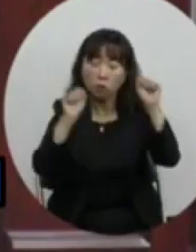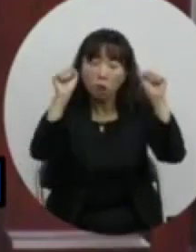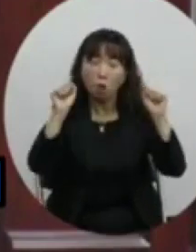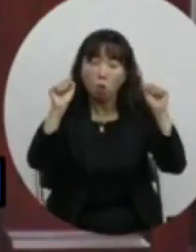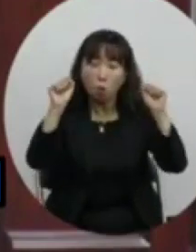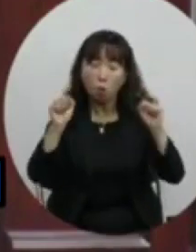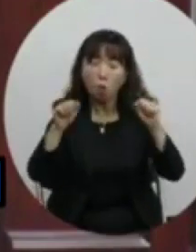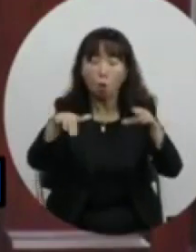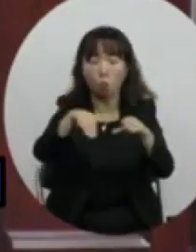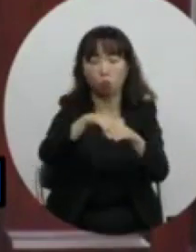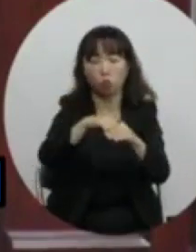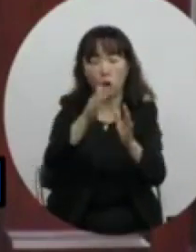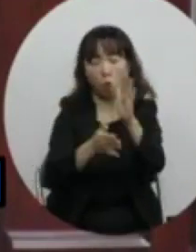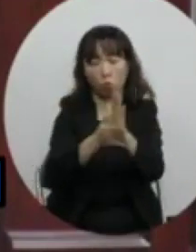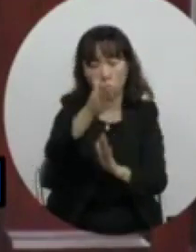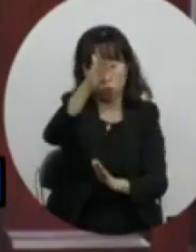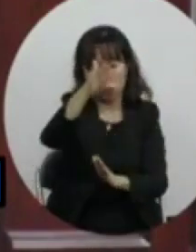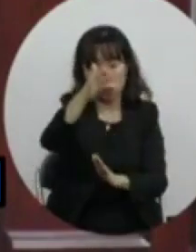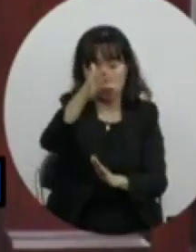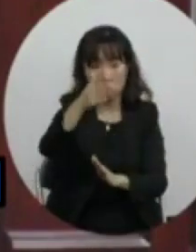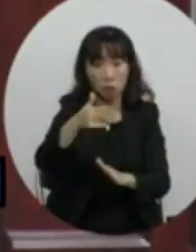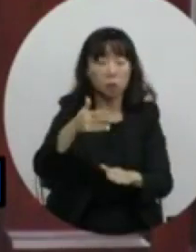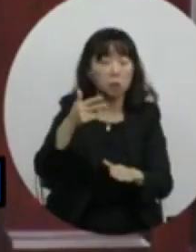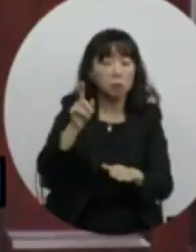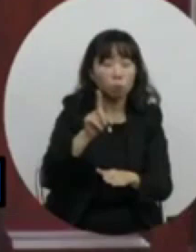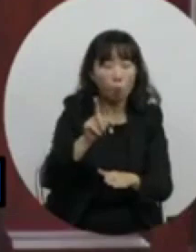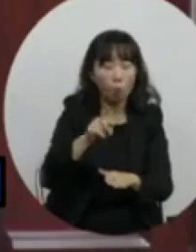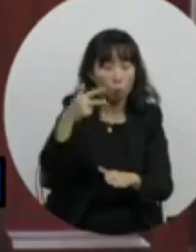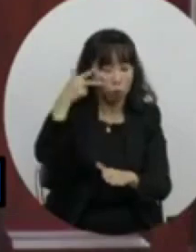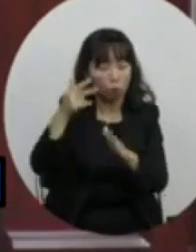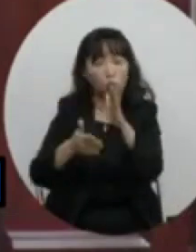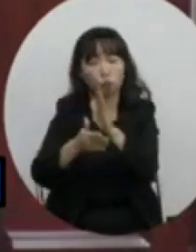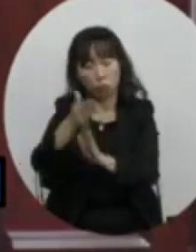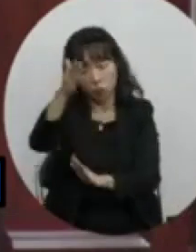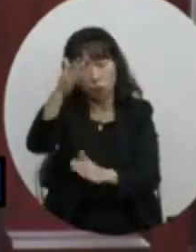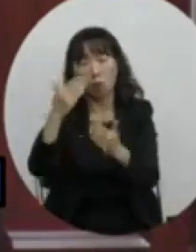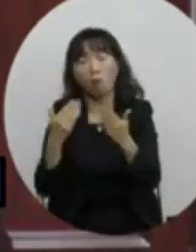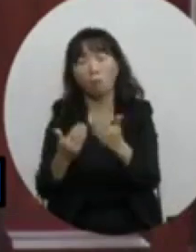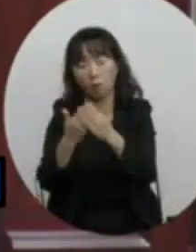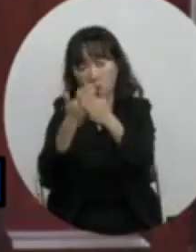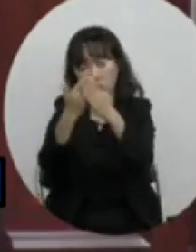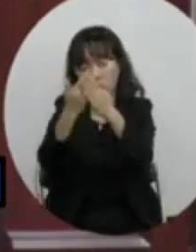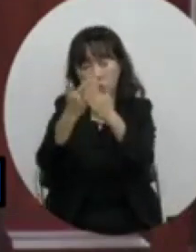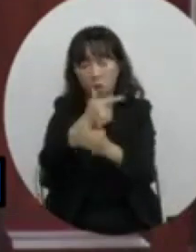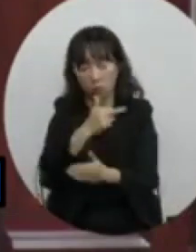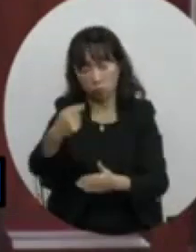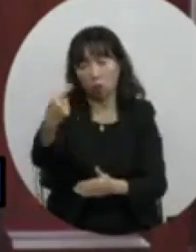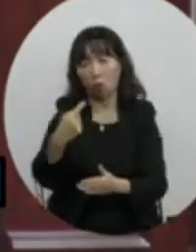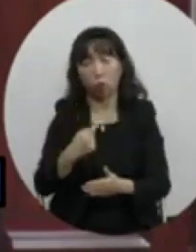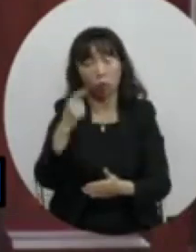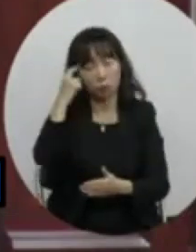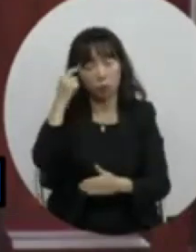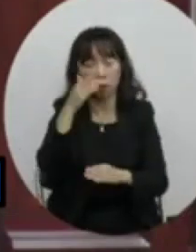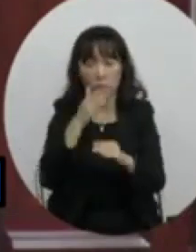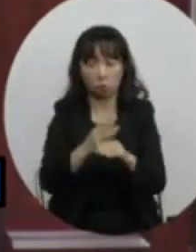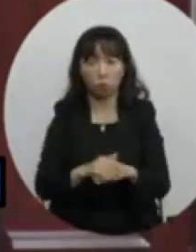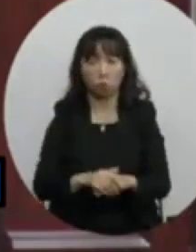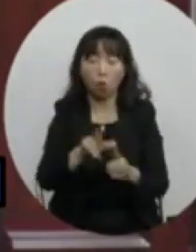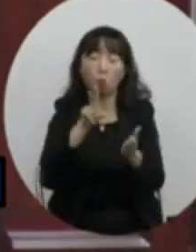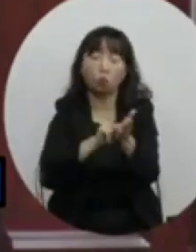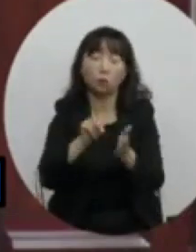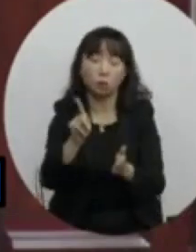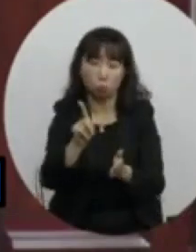여주의 새로운 성장 동력이 될 수 있는 최고의 분야라고 생각했기 때문입니다. 문제는